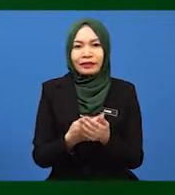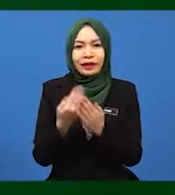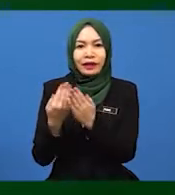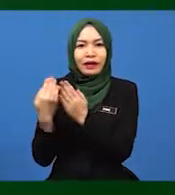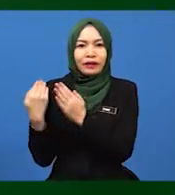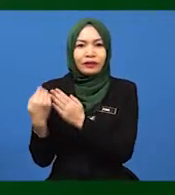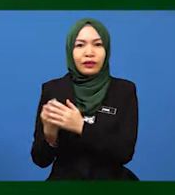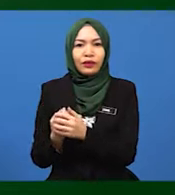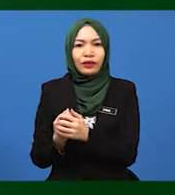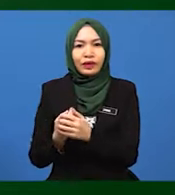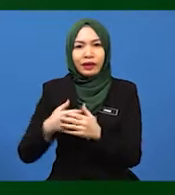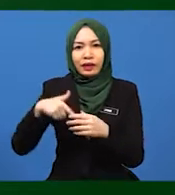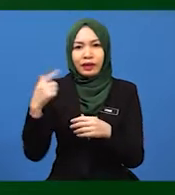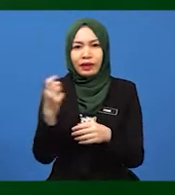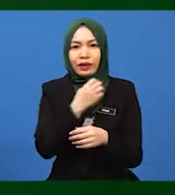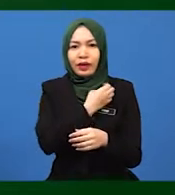sebelum masuk.